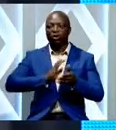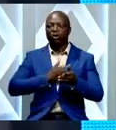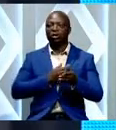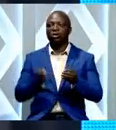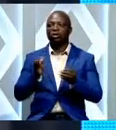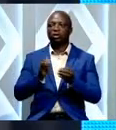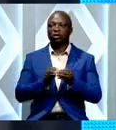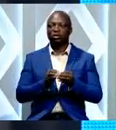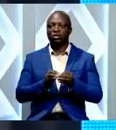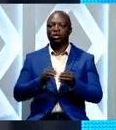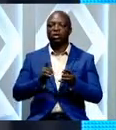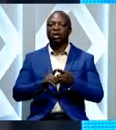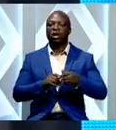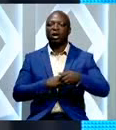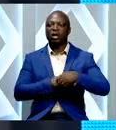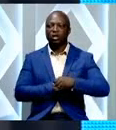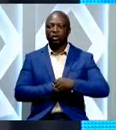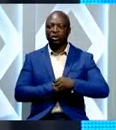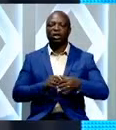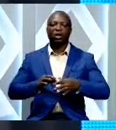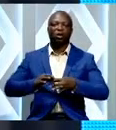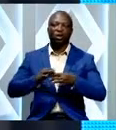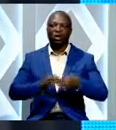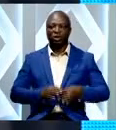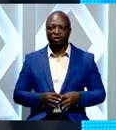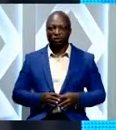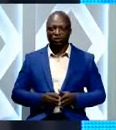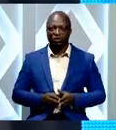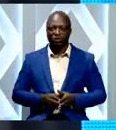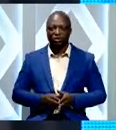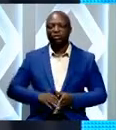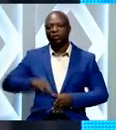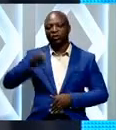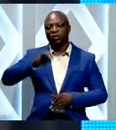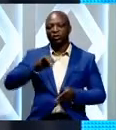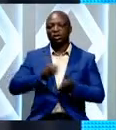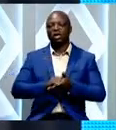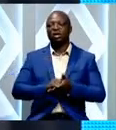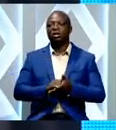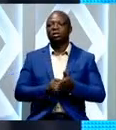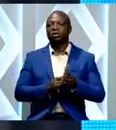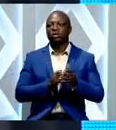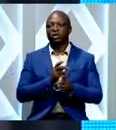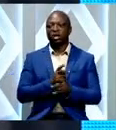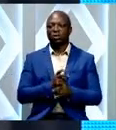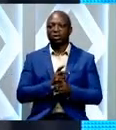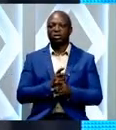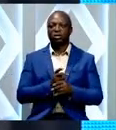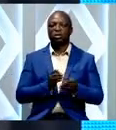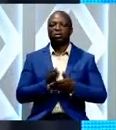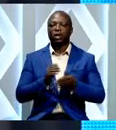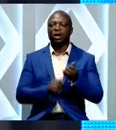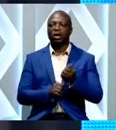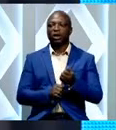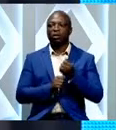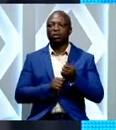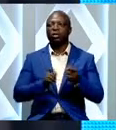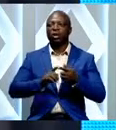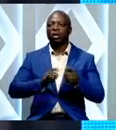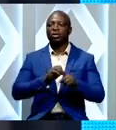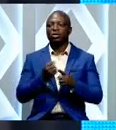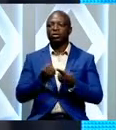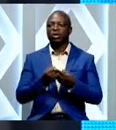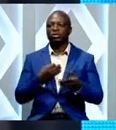contribution à la sécurité collective. Il faut que ceci se traduise par un appui à notre